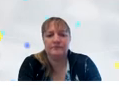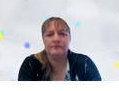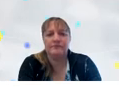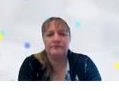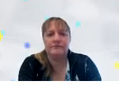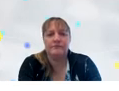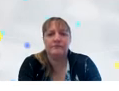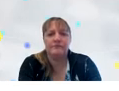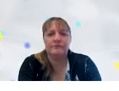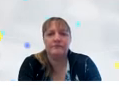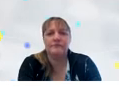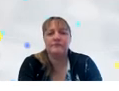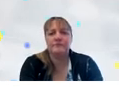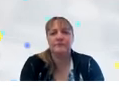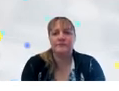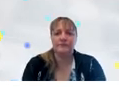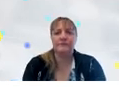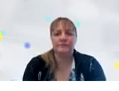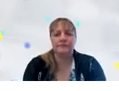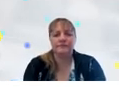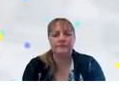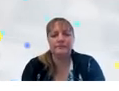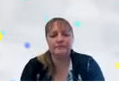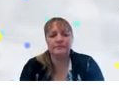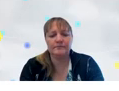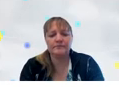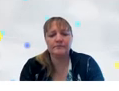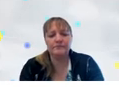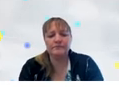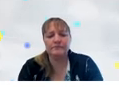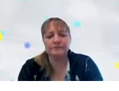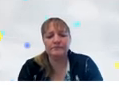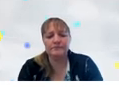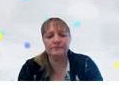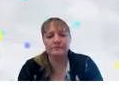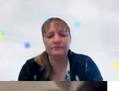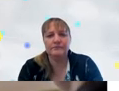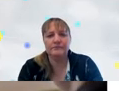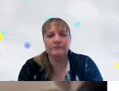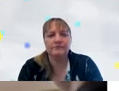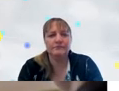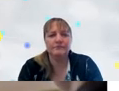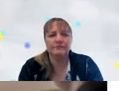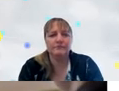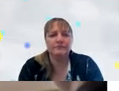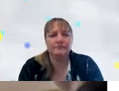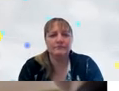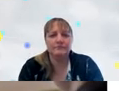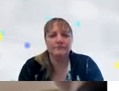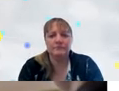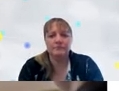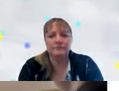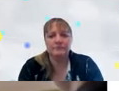nicht überfordern ich muss niemanden im blick haben was für sie möglich ist hier war wieder